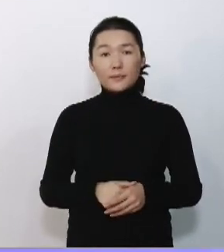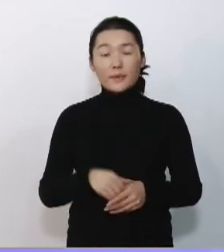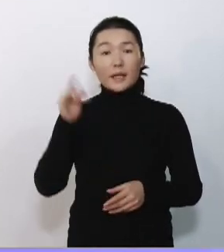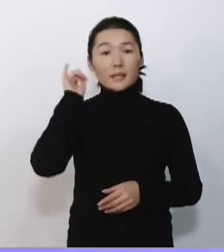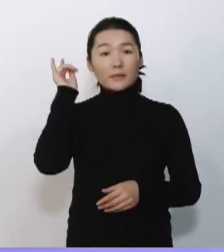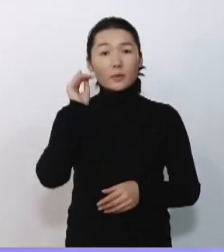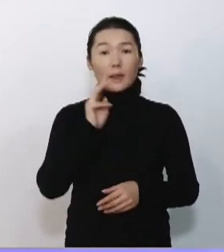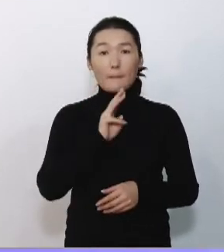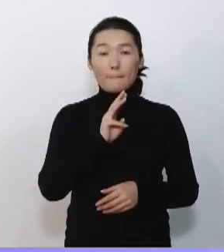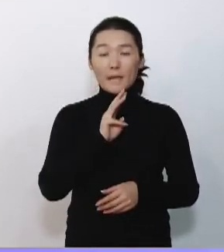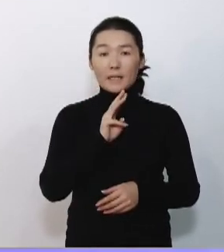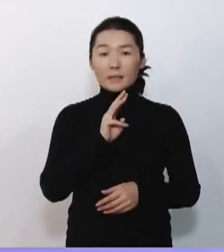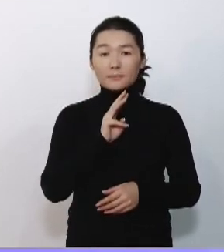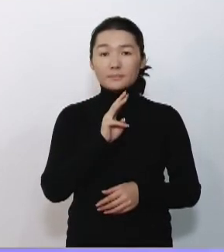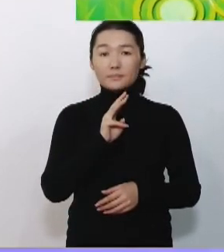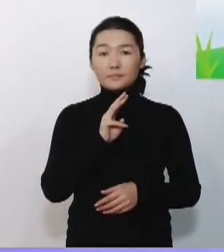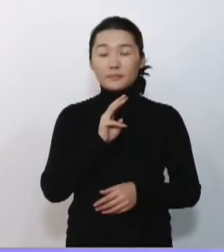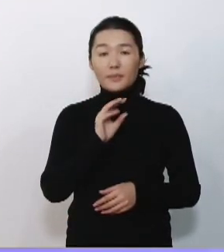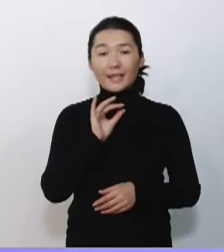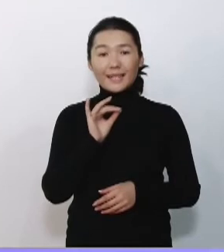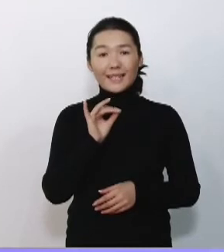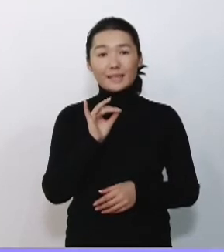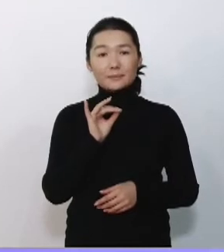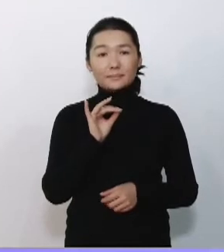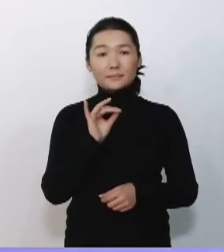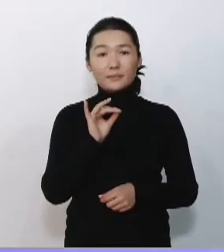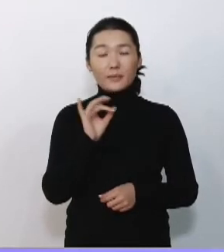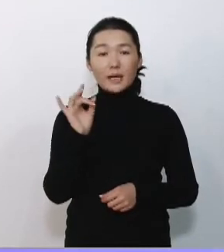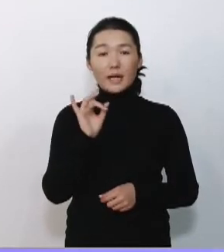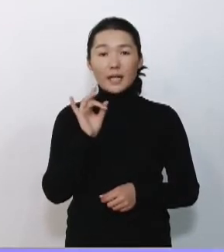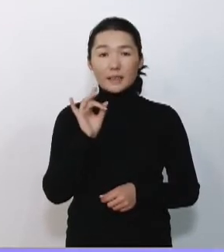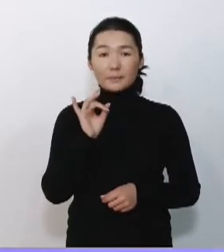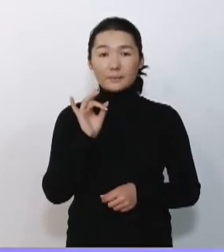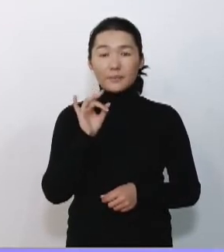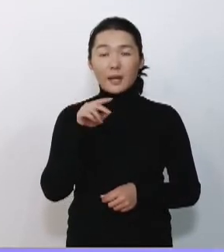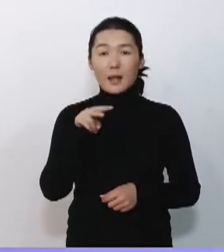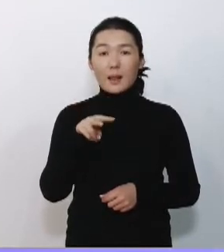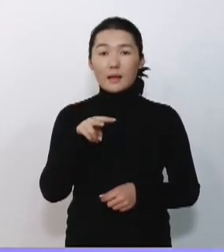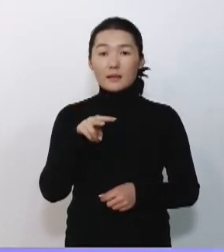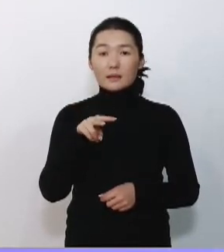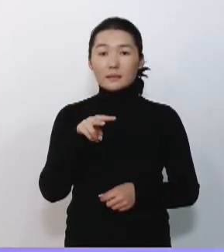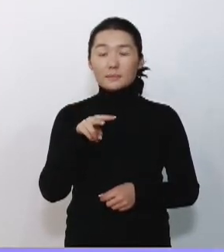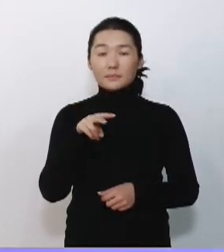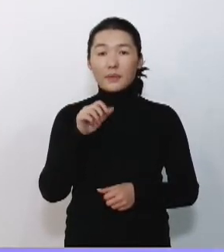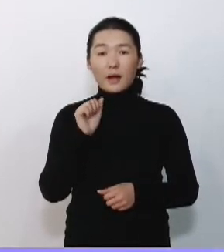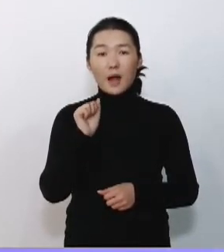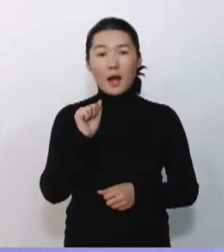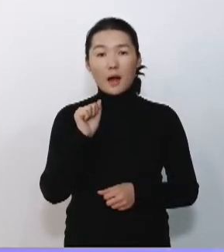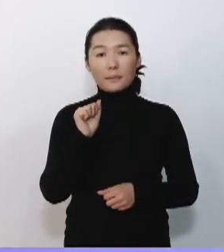Звуки «м», «и», «р», «л»,